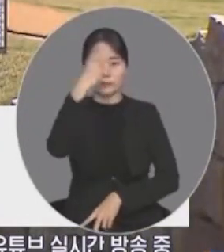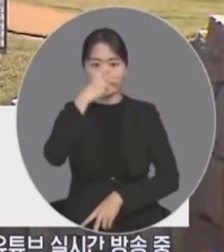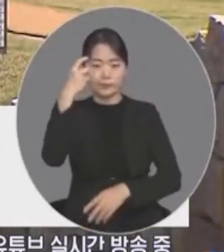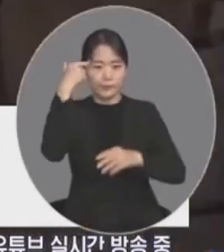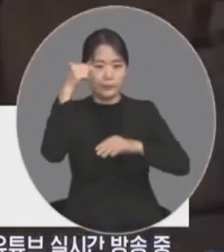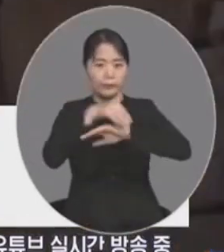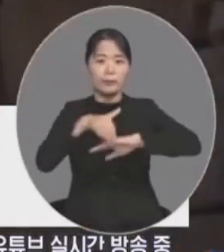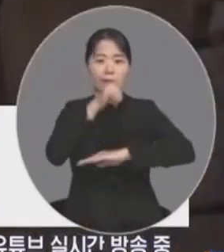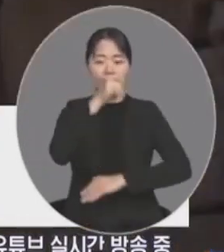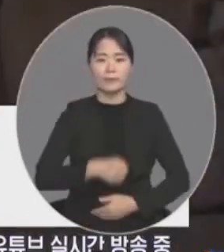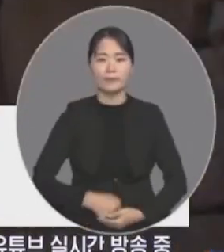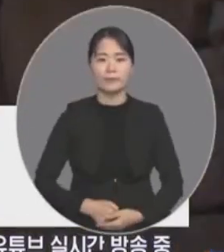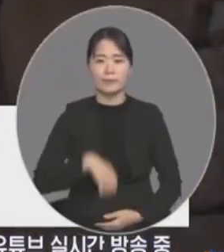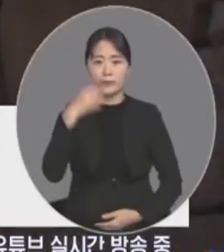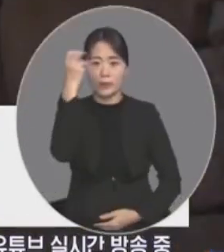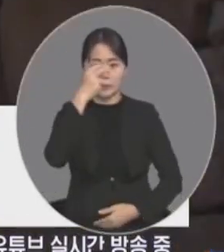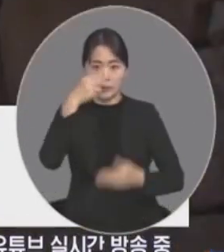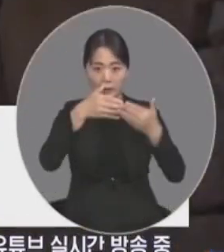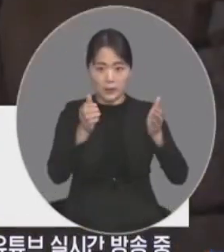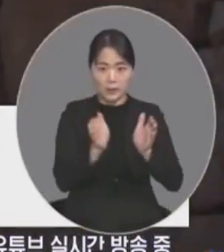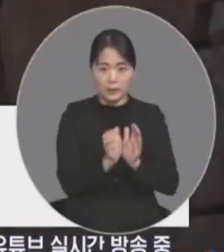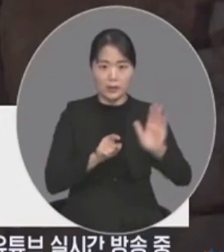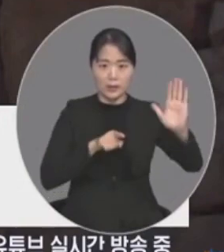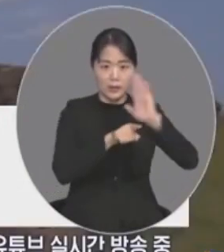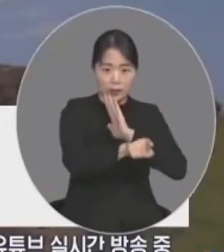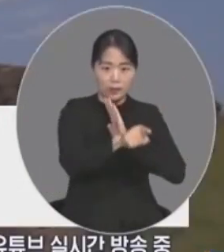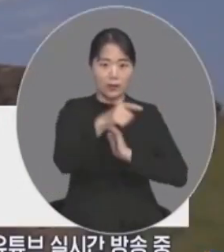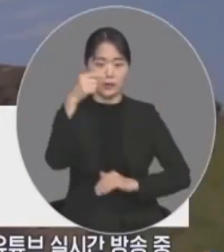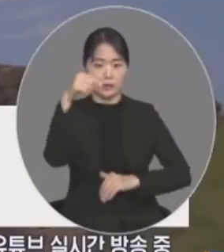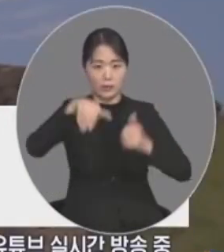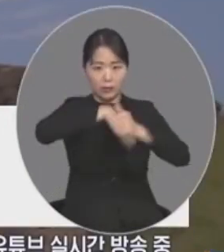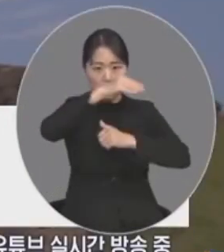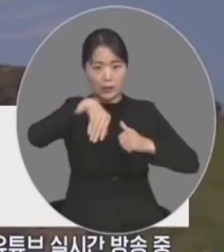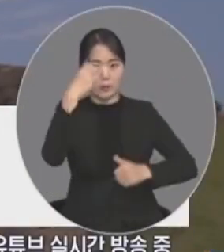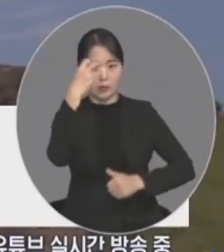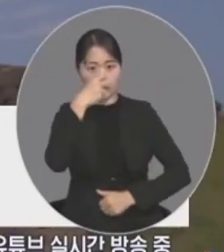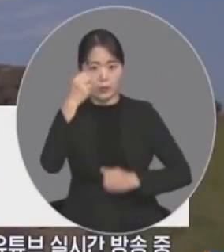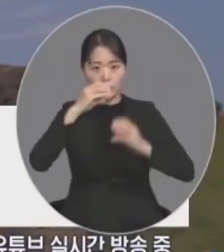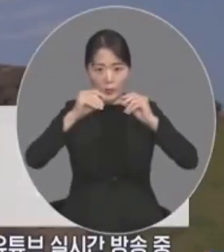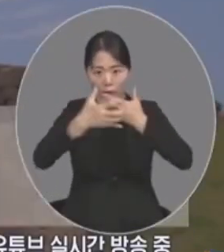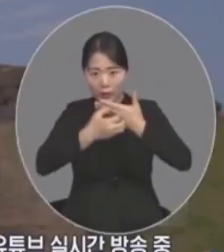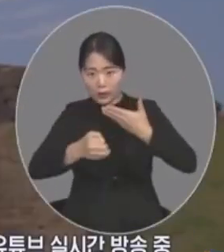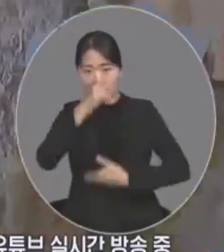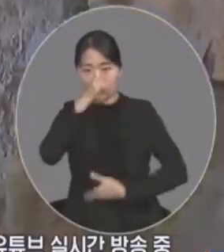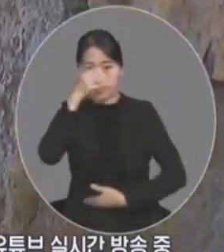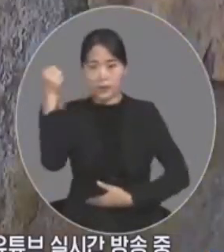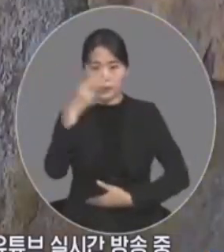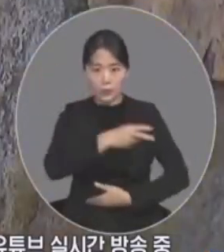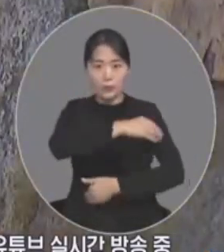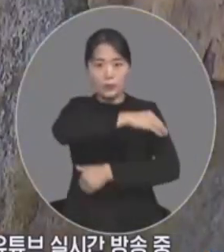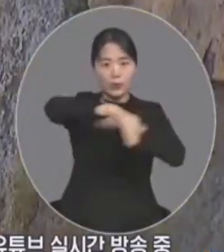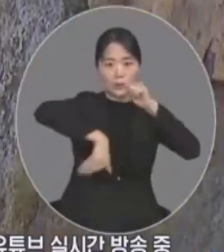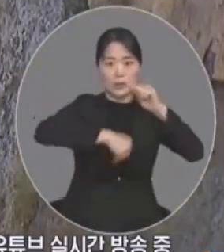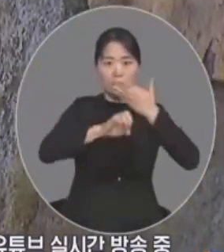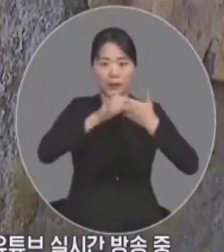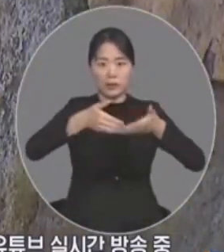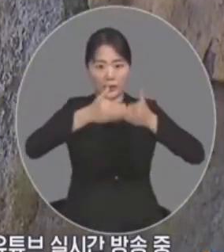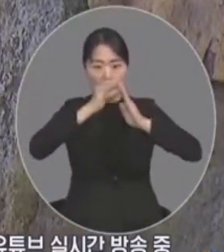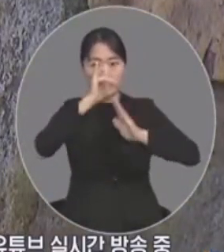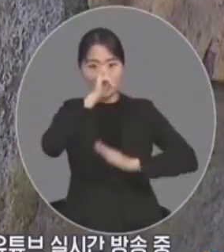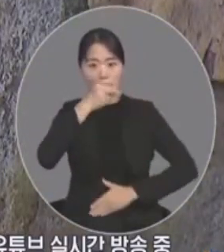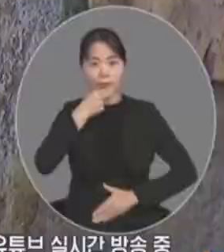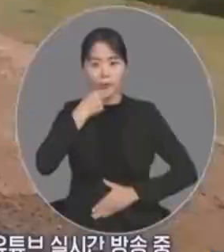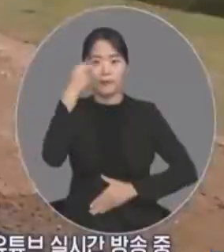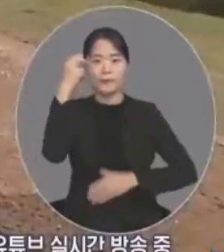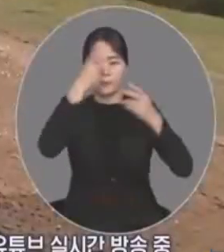계획입니다 점검받은 수리연장과 토사유실 배수시설과 가설물 설치 상태 등을 집중 점검할